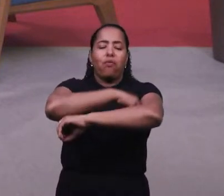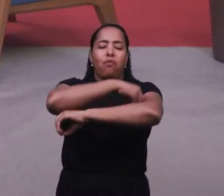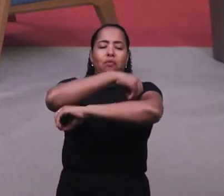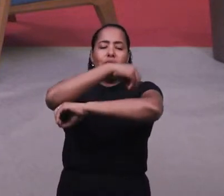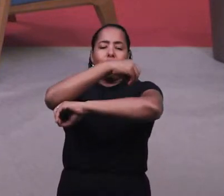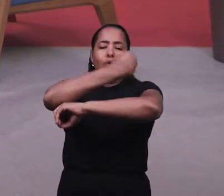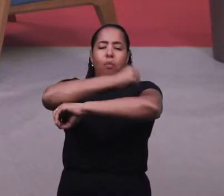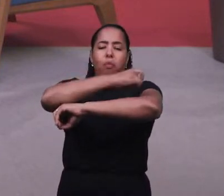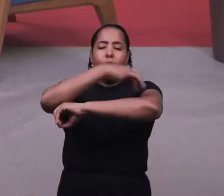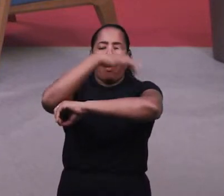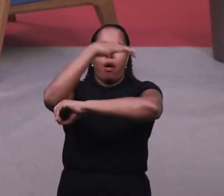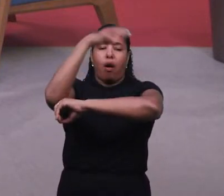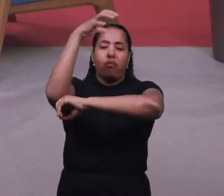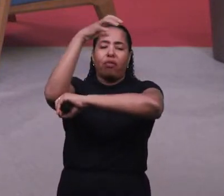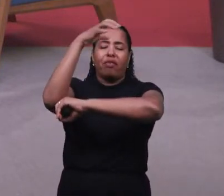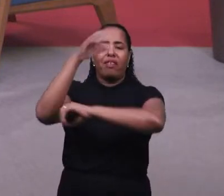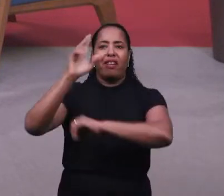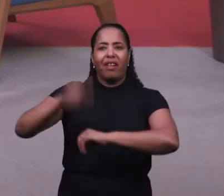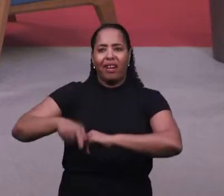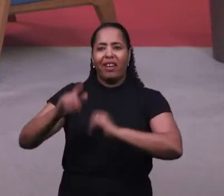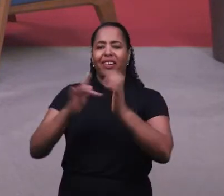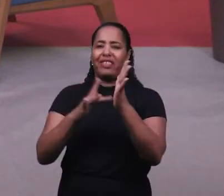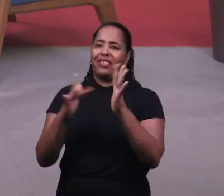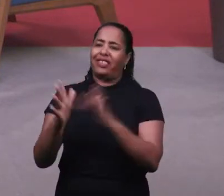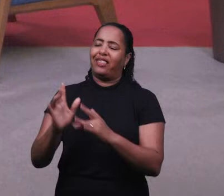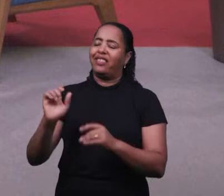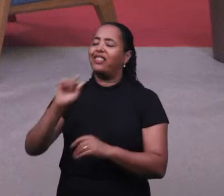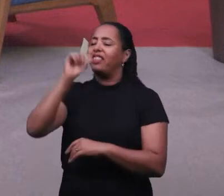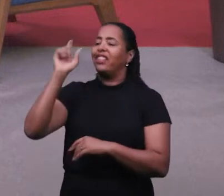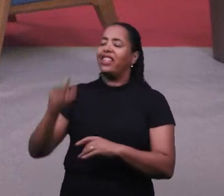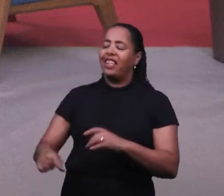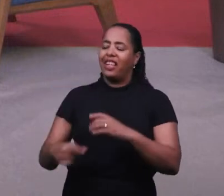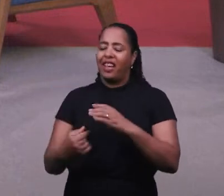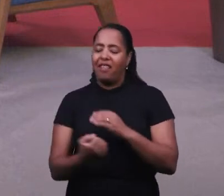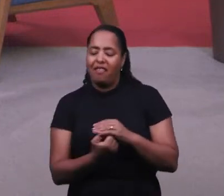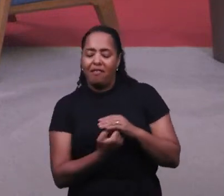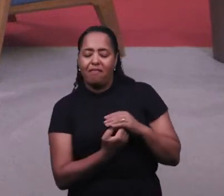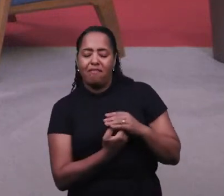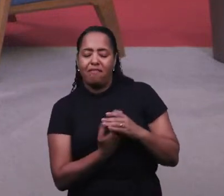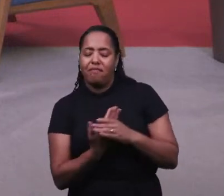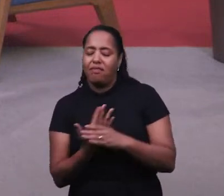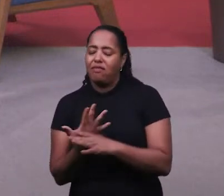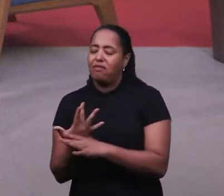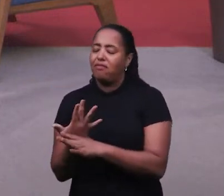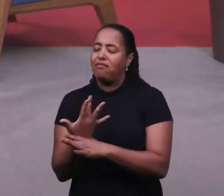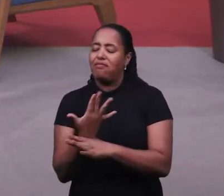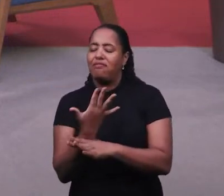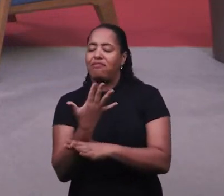resplendissante étoile du matin. C'est le Seigneur Jésus. Qui est celui qui a